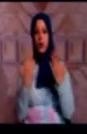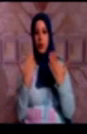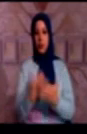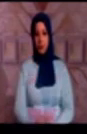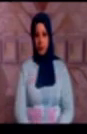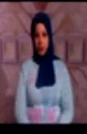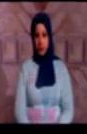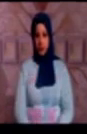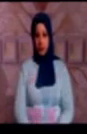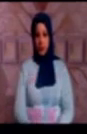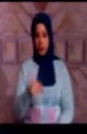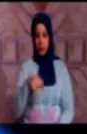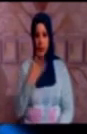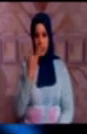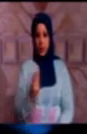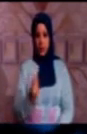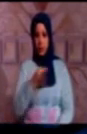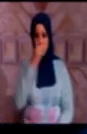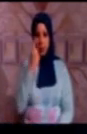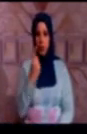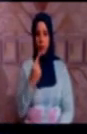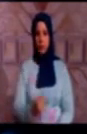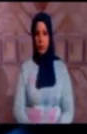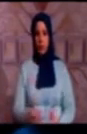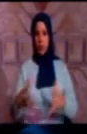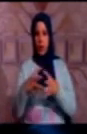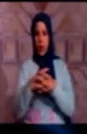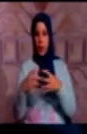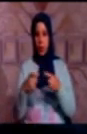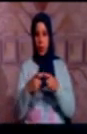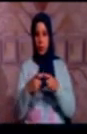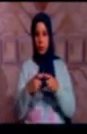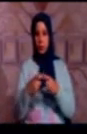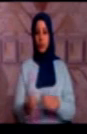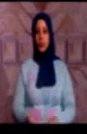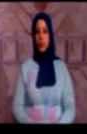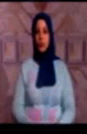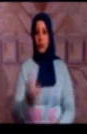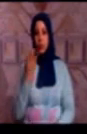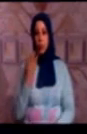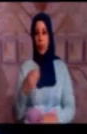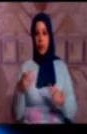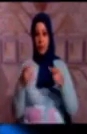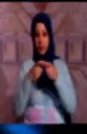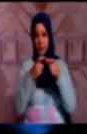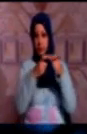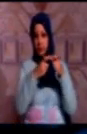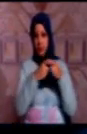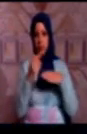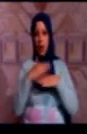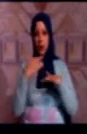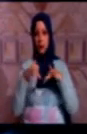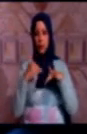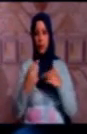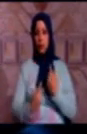الليل كمان طبعا متوقع تكون الشبوره مائيه فتره الصباح الباكر ساعات الليل المتاخر على اغلب الطرق الزراعيه والسريعه